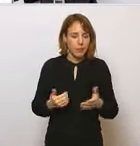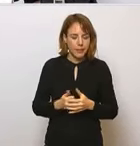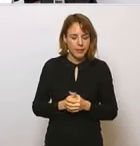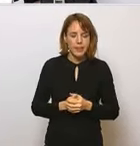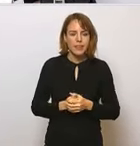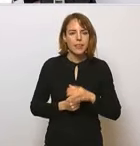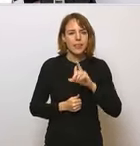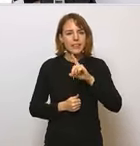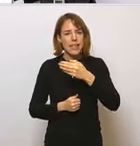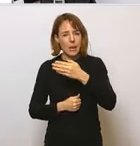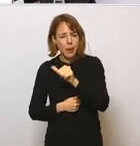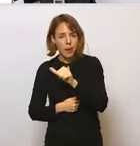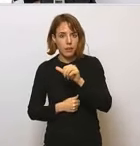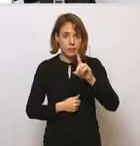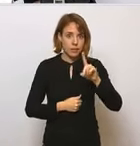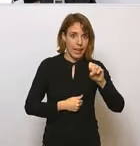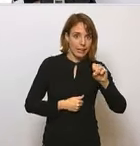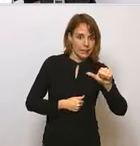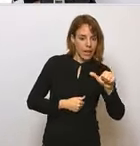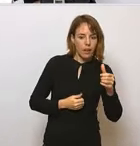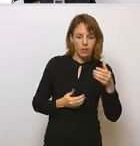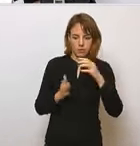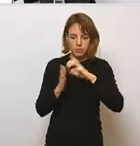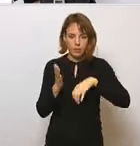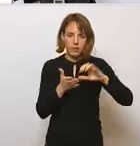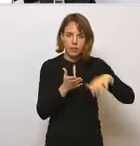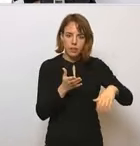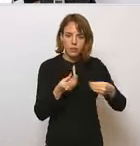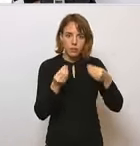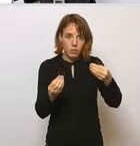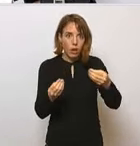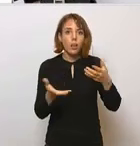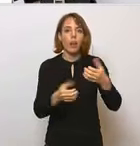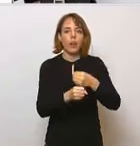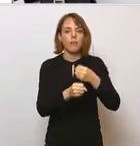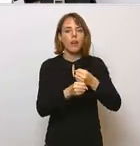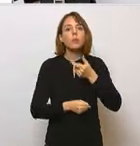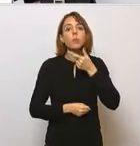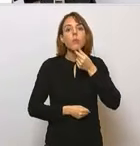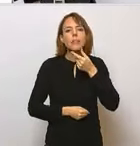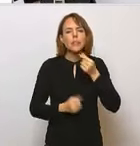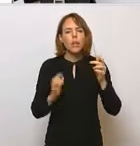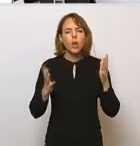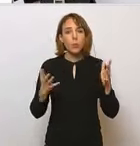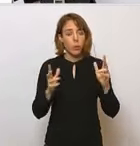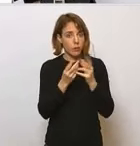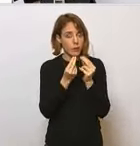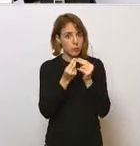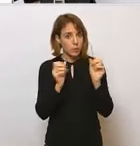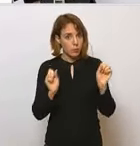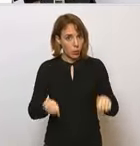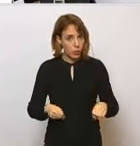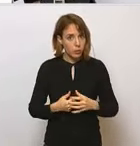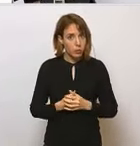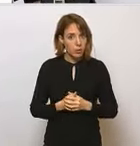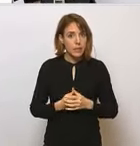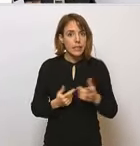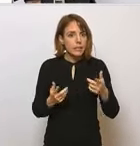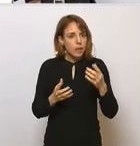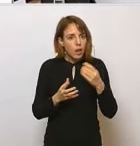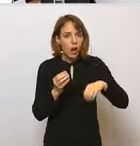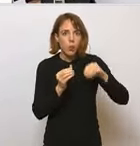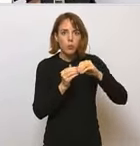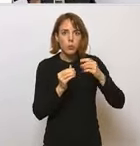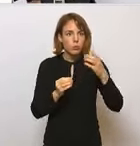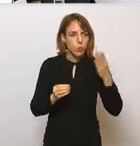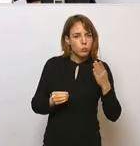la DSA faciliteront votre mission ? Et de plus, qu'est-ce qu'il faut de plus que le DMA ou que le DSA ? Parce que je